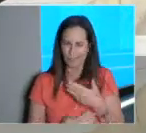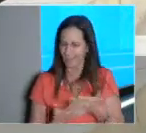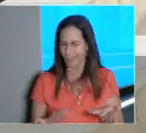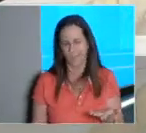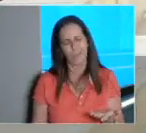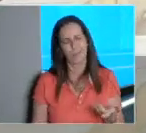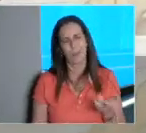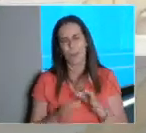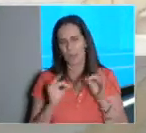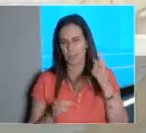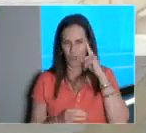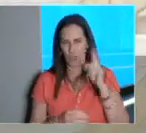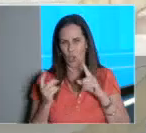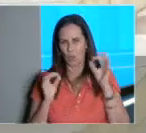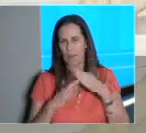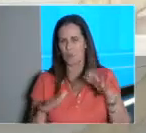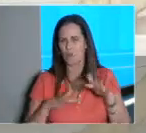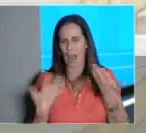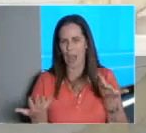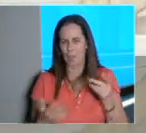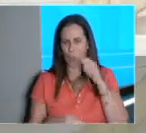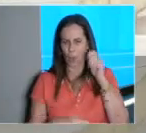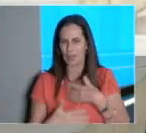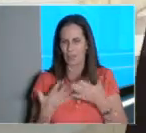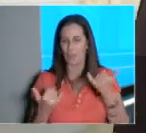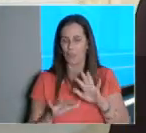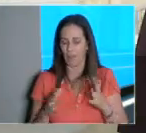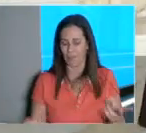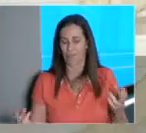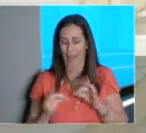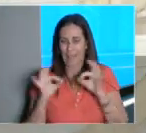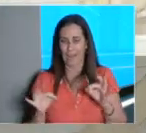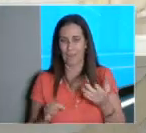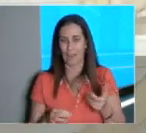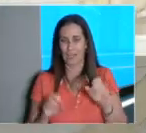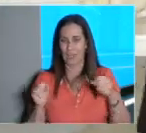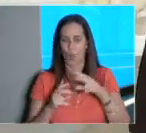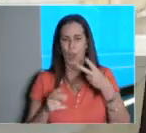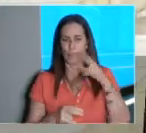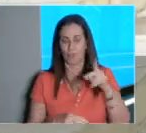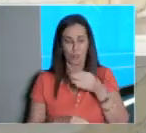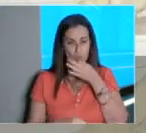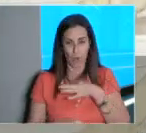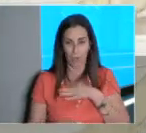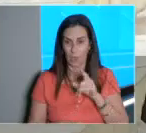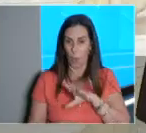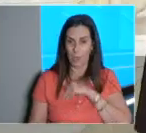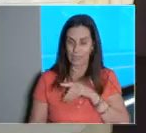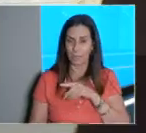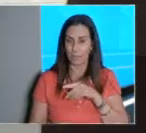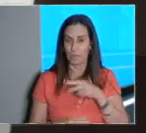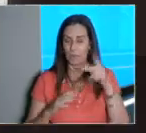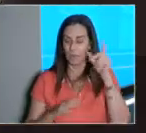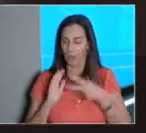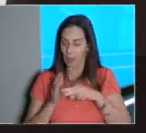לי מלכתחיל אני ידעתי שלא יהיה כלום, כי אין ממשלה ואין פרלמנט, הם רק עכשיו מתכנסים, והנשיא לא יכול להבטיח את זה, ואתה שואל אותי. אתה לא מסכים איתי